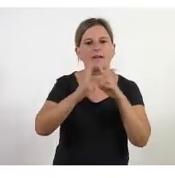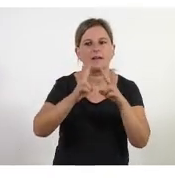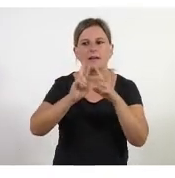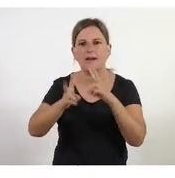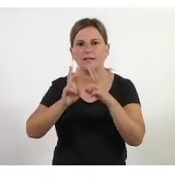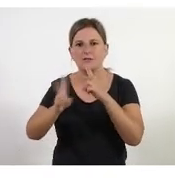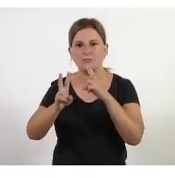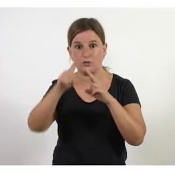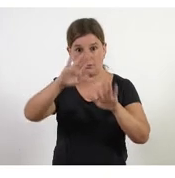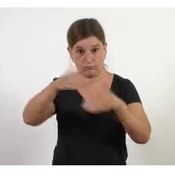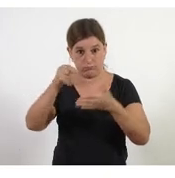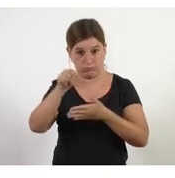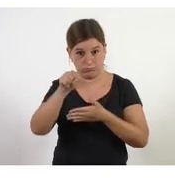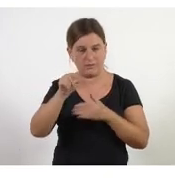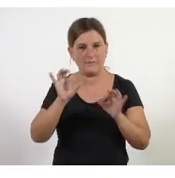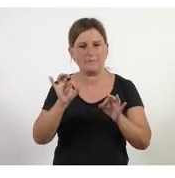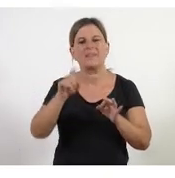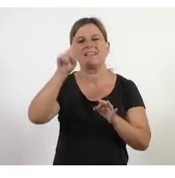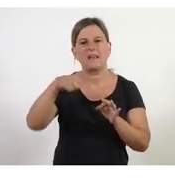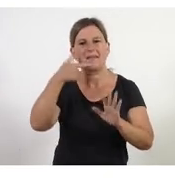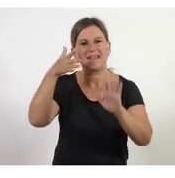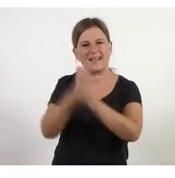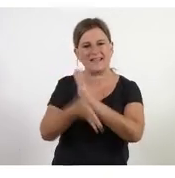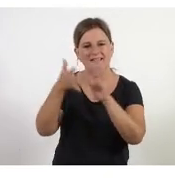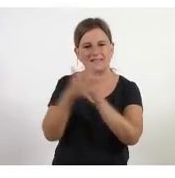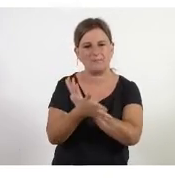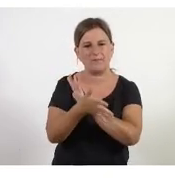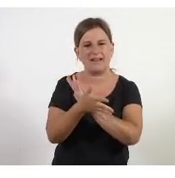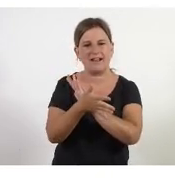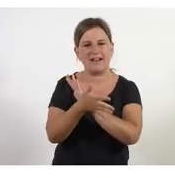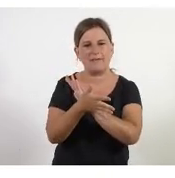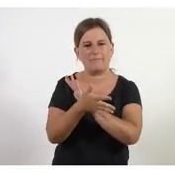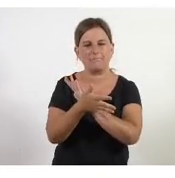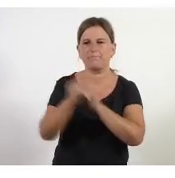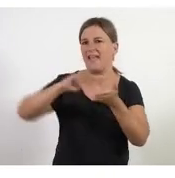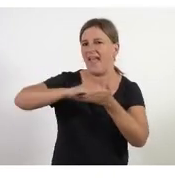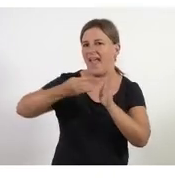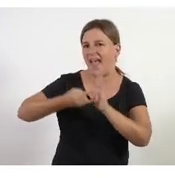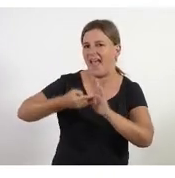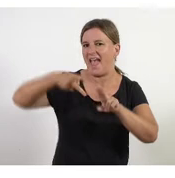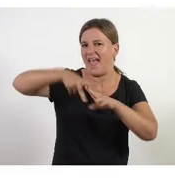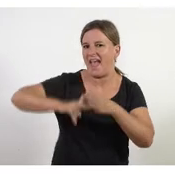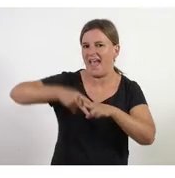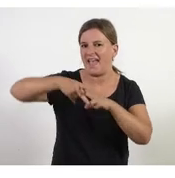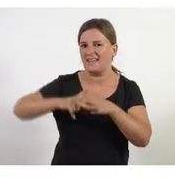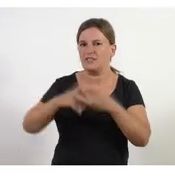respostes, doncs comentar que també veurem un set quin tipus d'eines es recomana